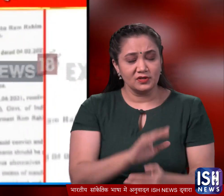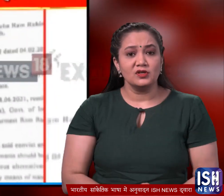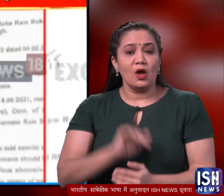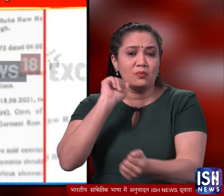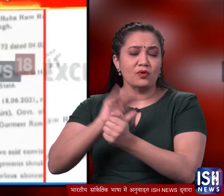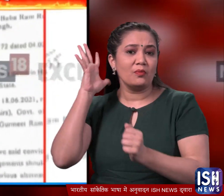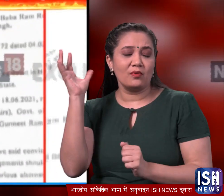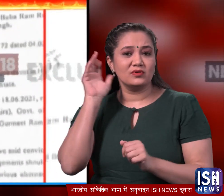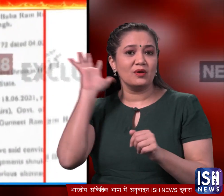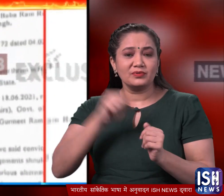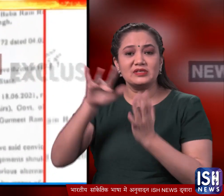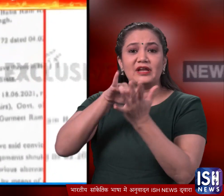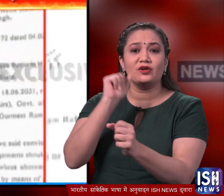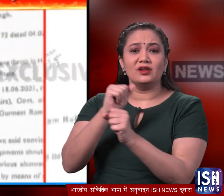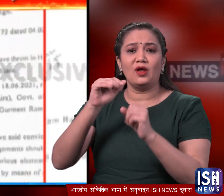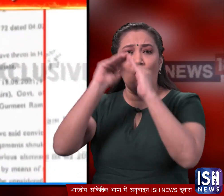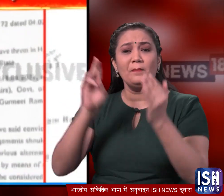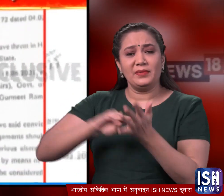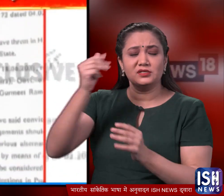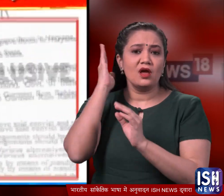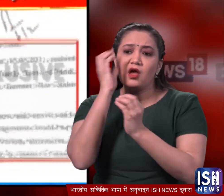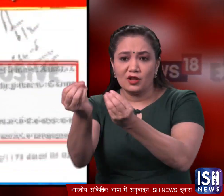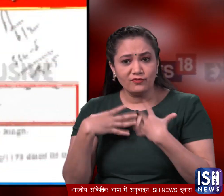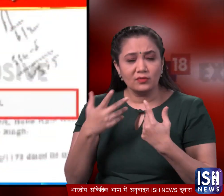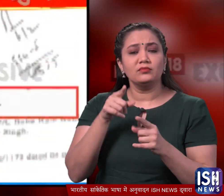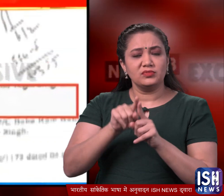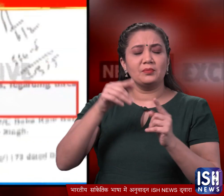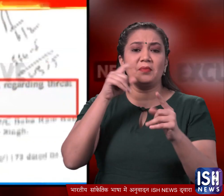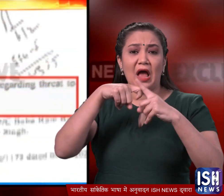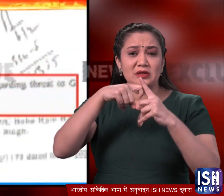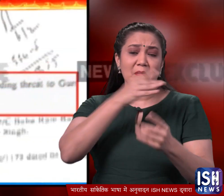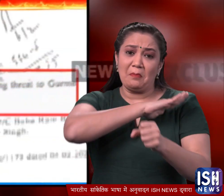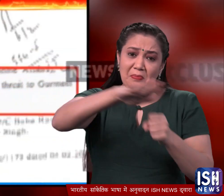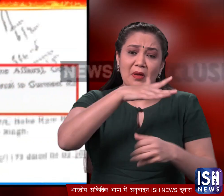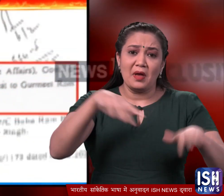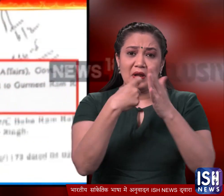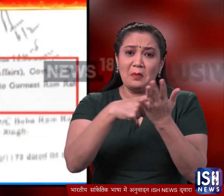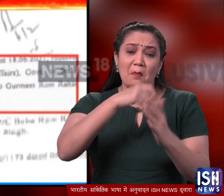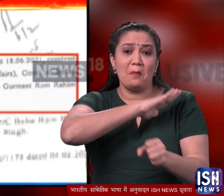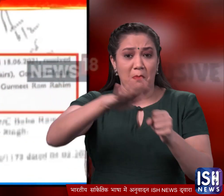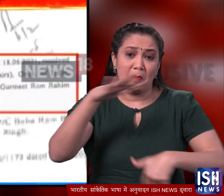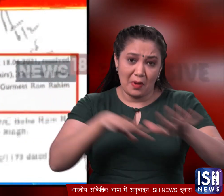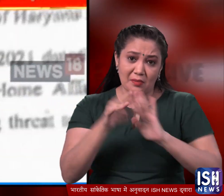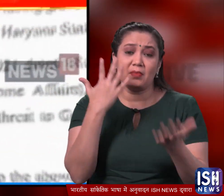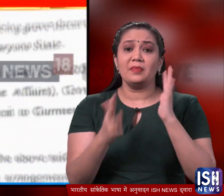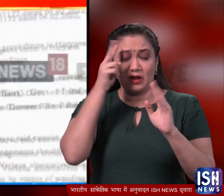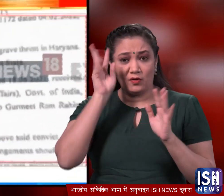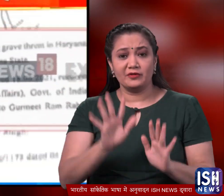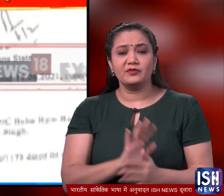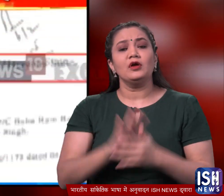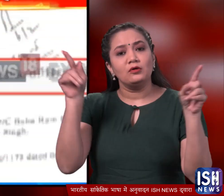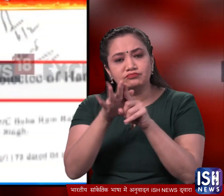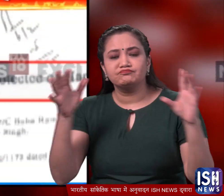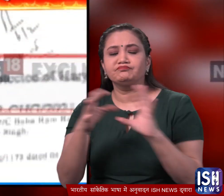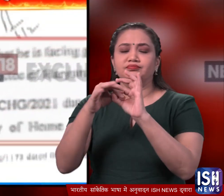जिसमें पुलिस को केंद्रीय गृह मंत्रालय से मिले इनपुट का जिक्र कर खालिस्तान समर्थकों से राम रहीम की जान को खतरा बताया गया था और इसे